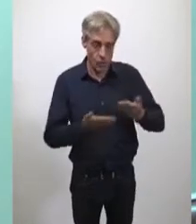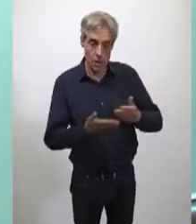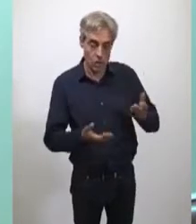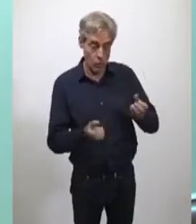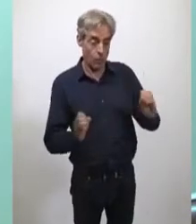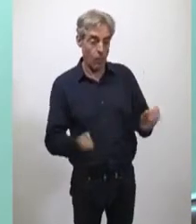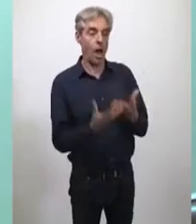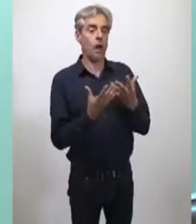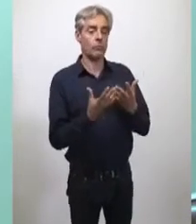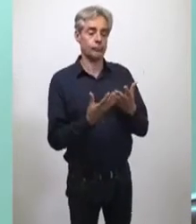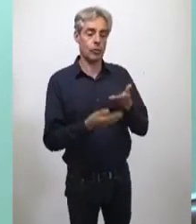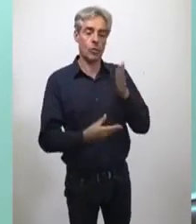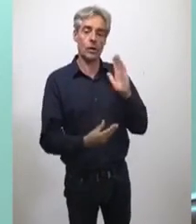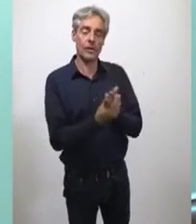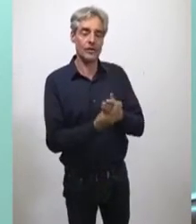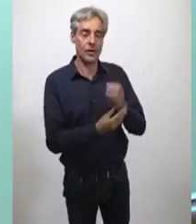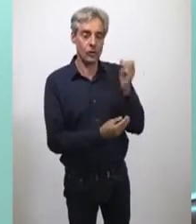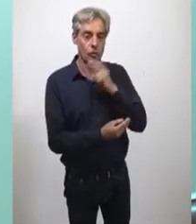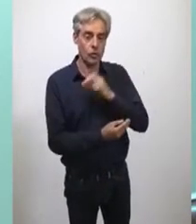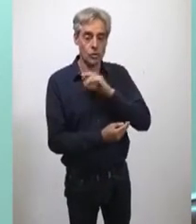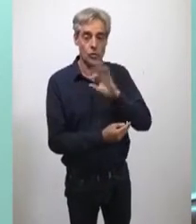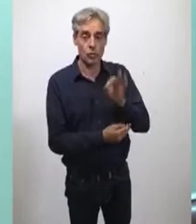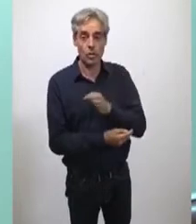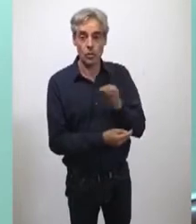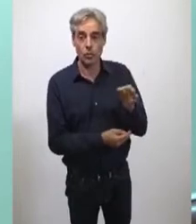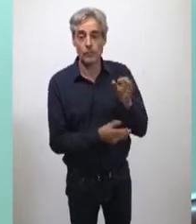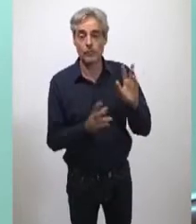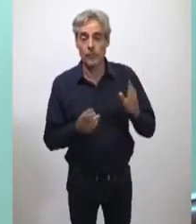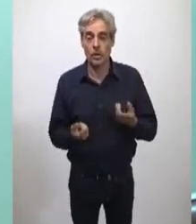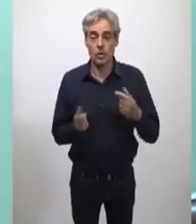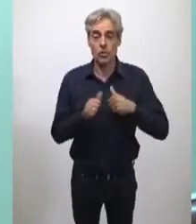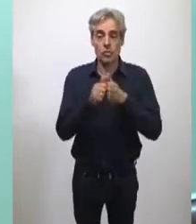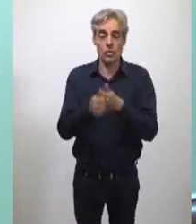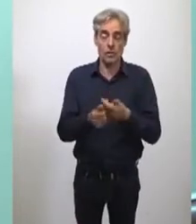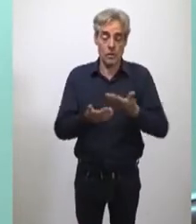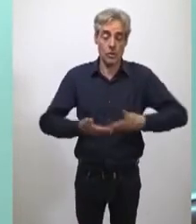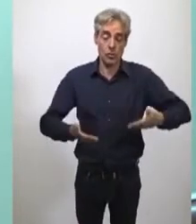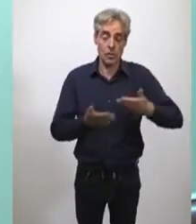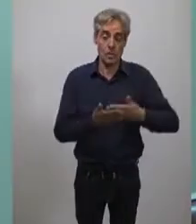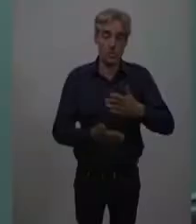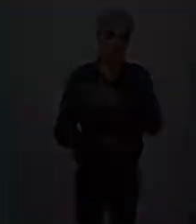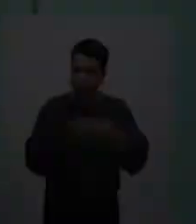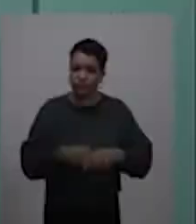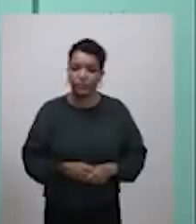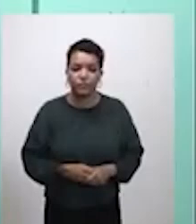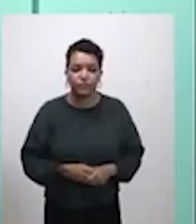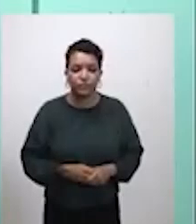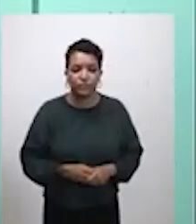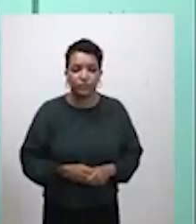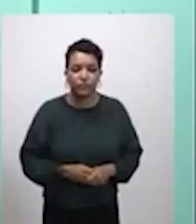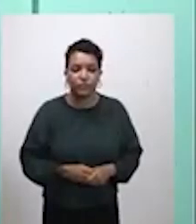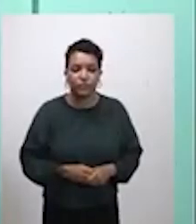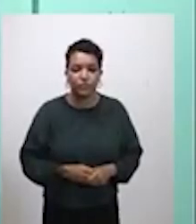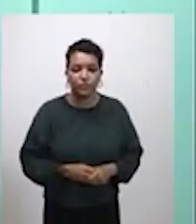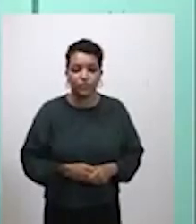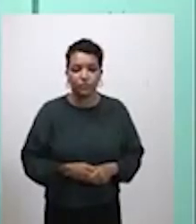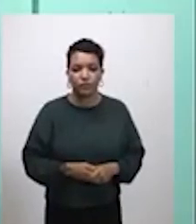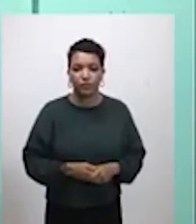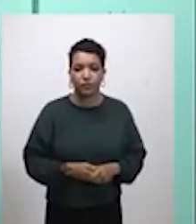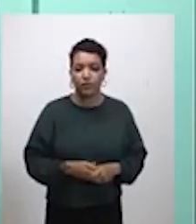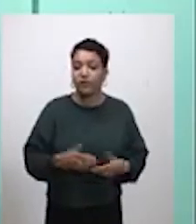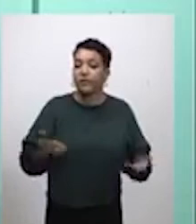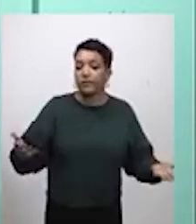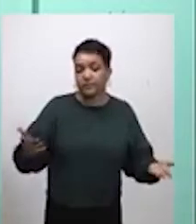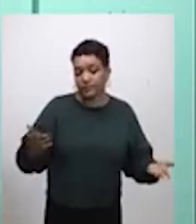toute disposition urgente qui nous serait imposée par l'aggravation de la situation sanitaire. Nous faisons comme vous le constat